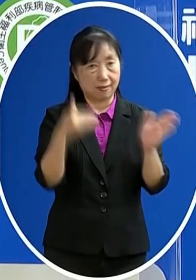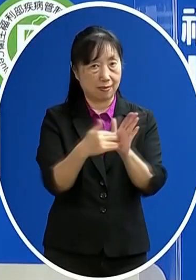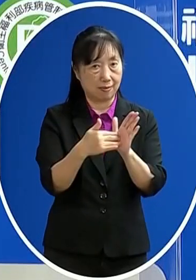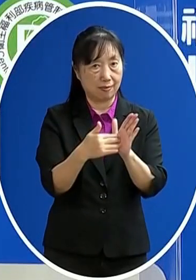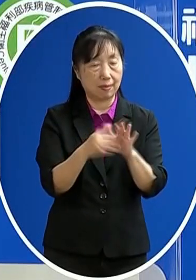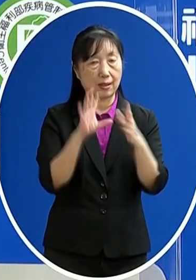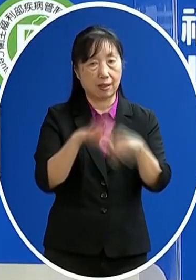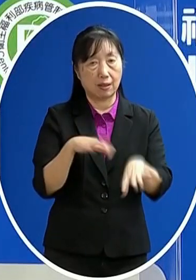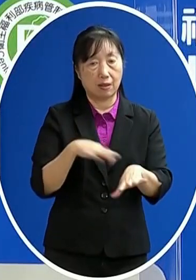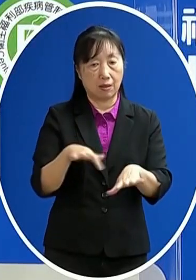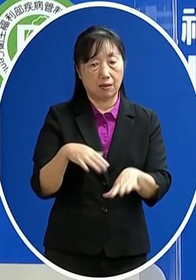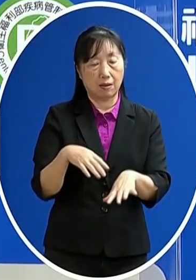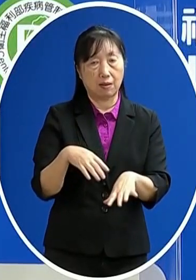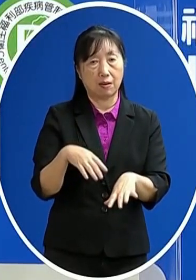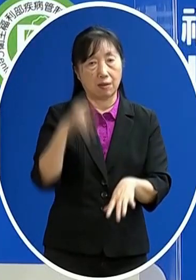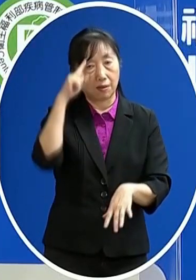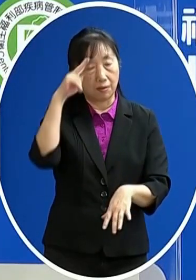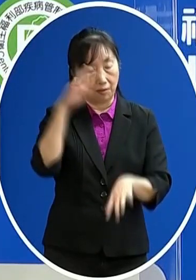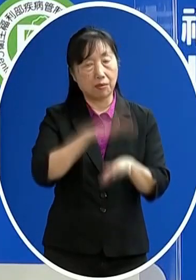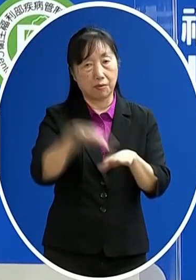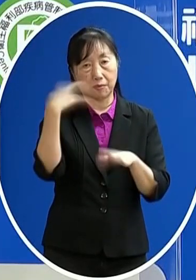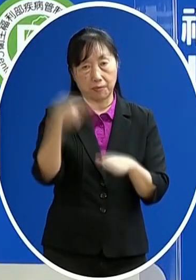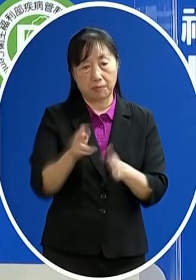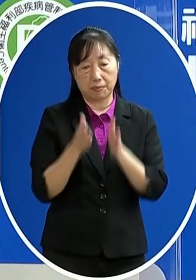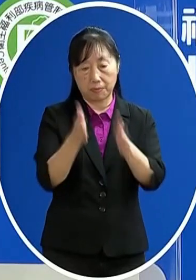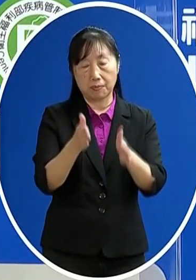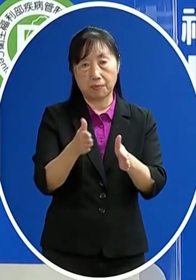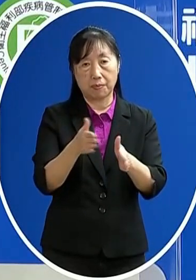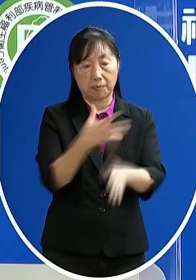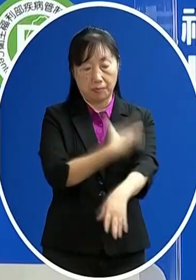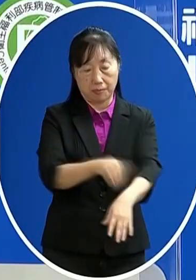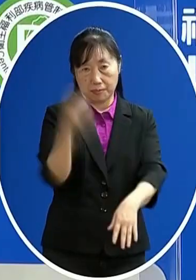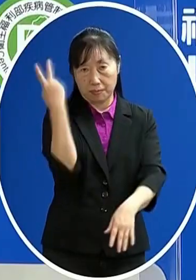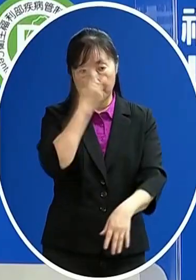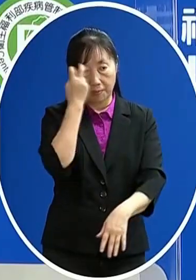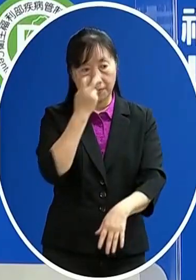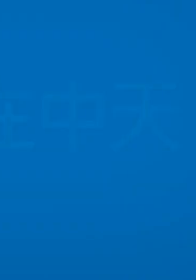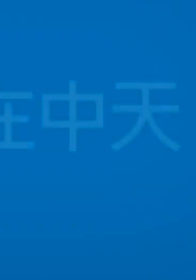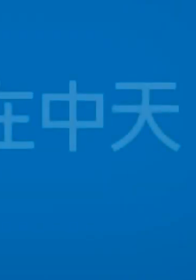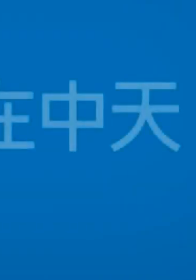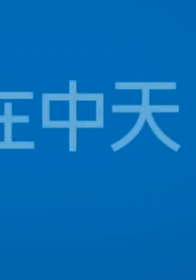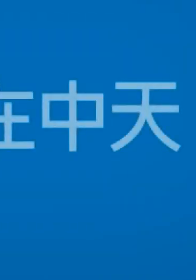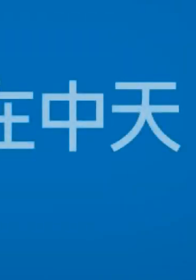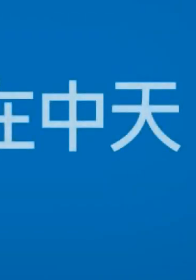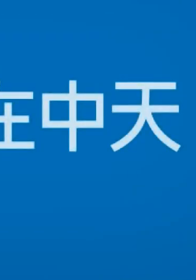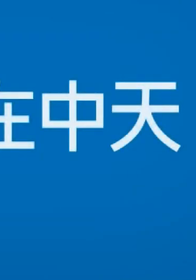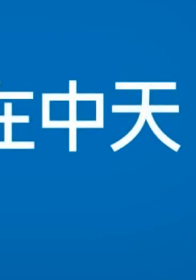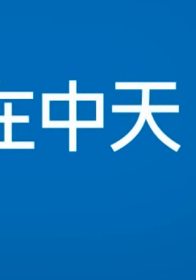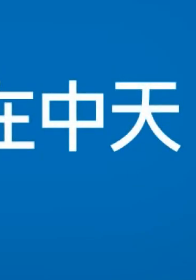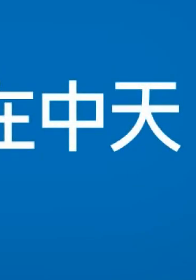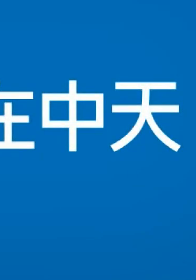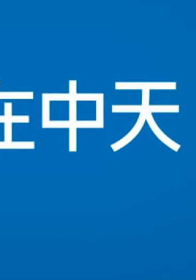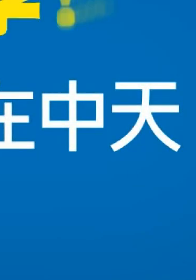疫情这两天我们再继续采血，采血清，采血。